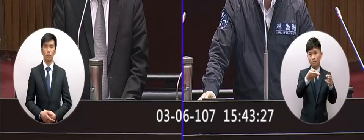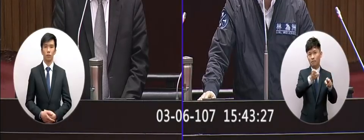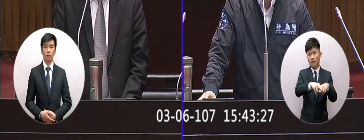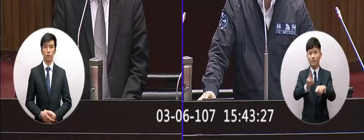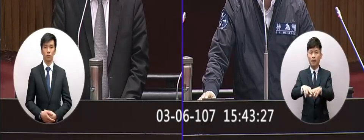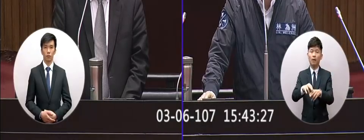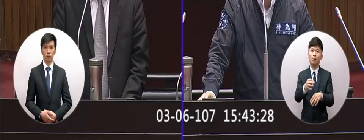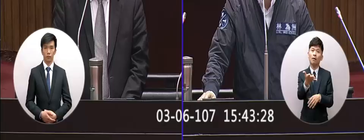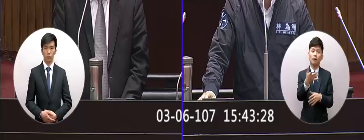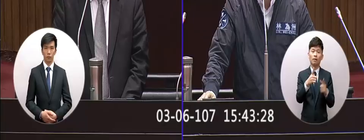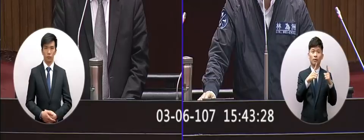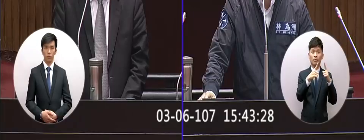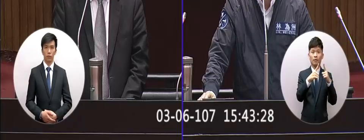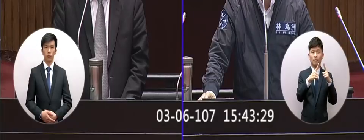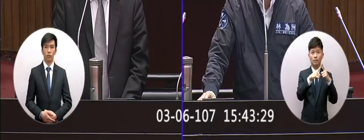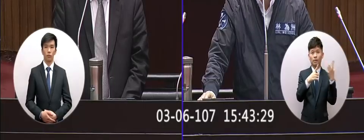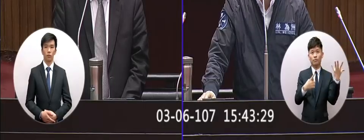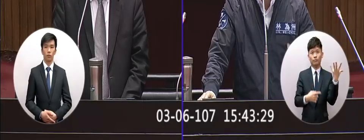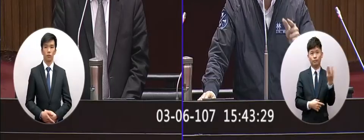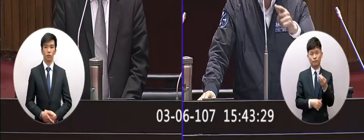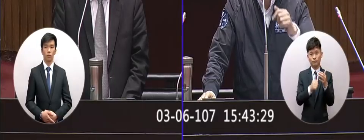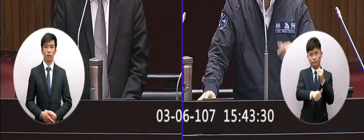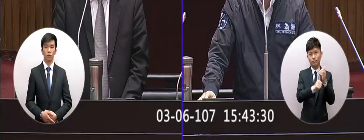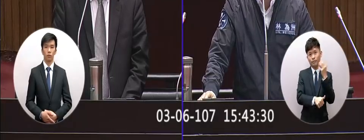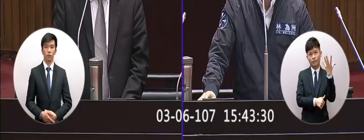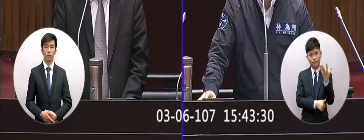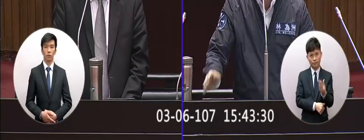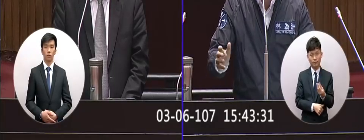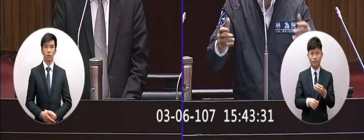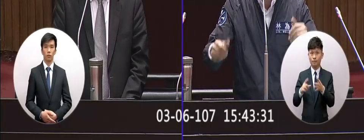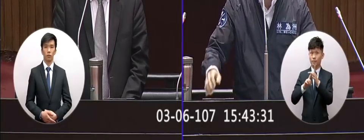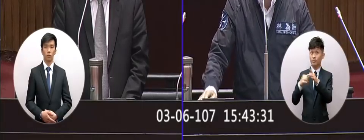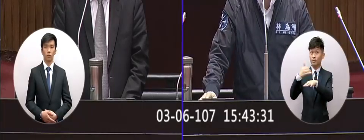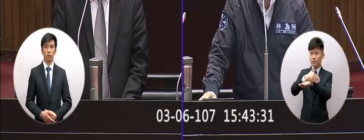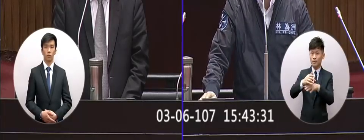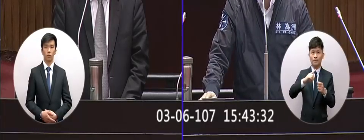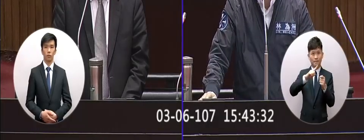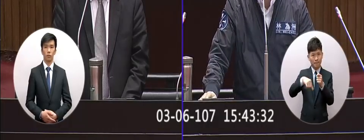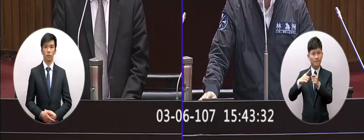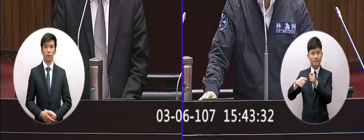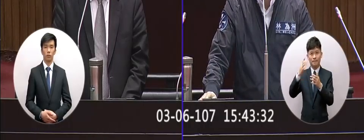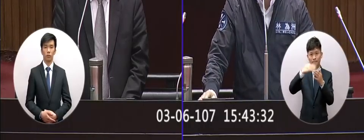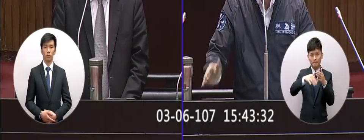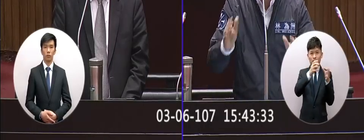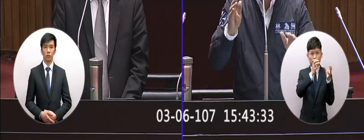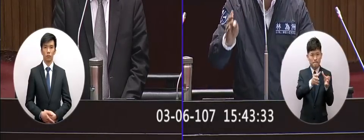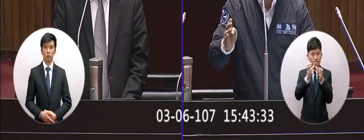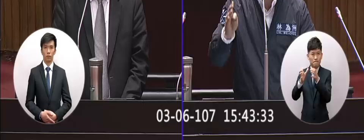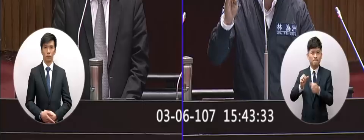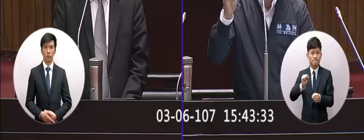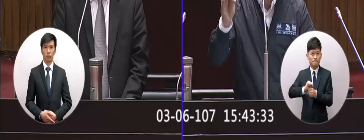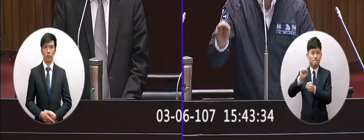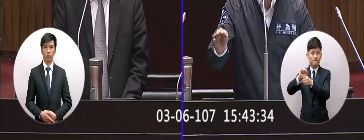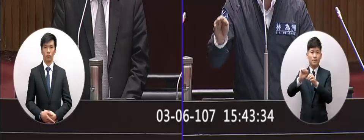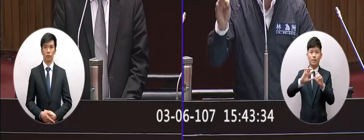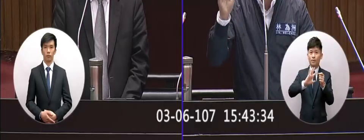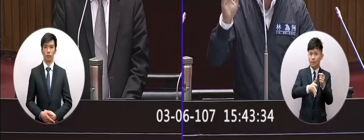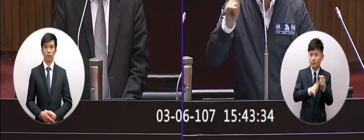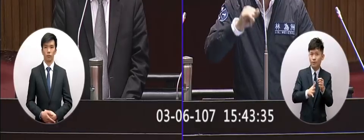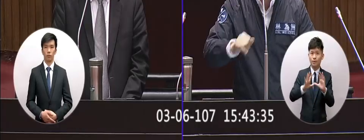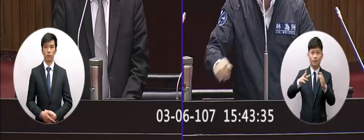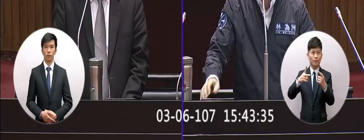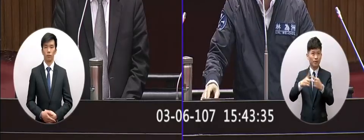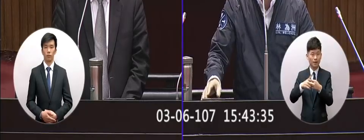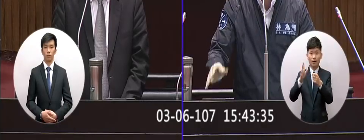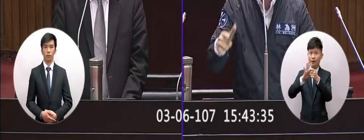为人口越来越少，少子化，我们新竹县每年都在盖学校，盖中学、小学，